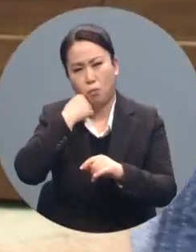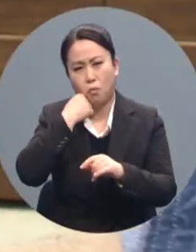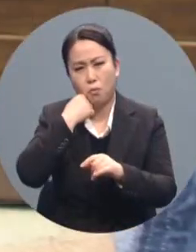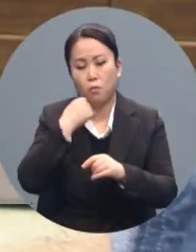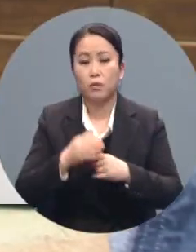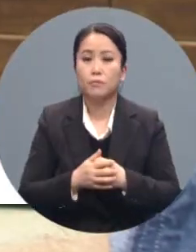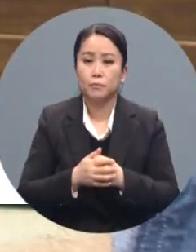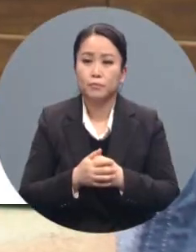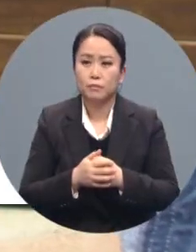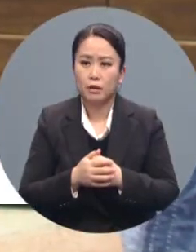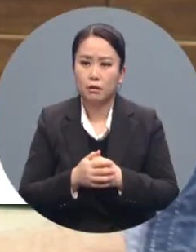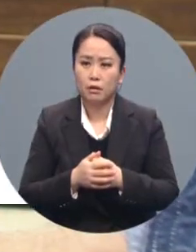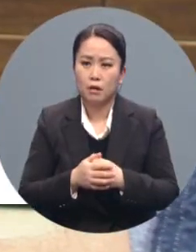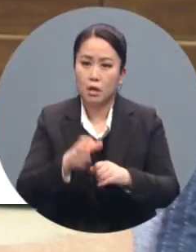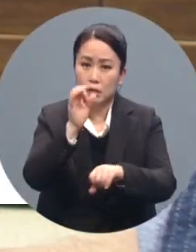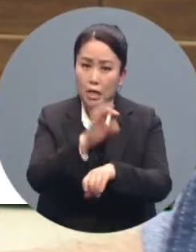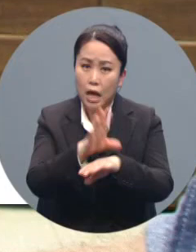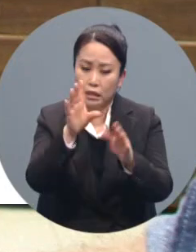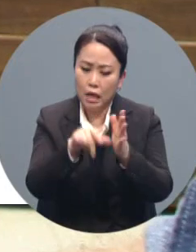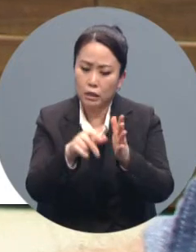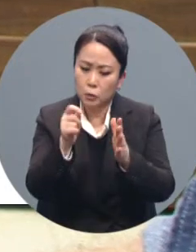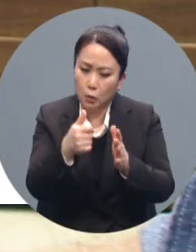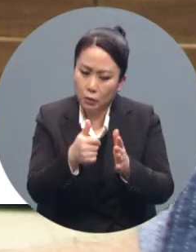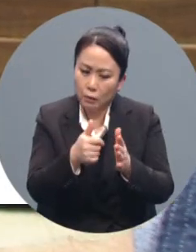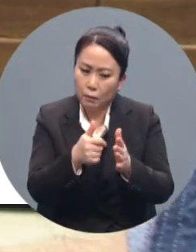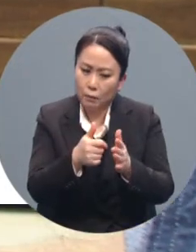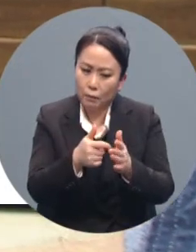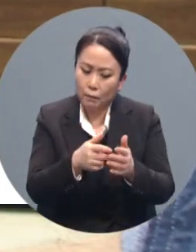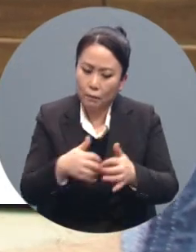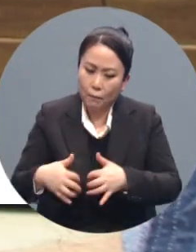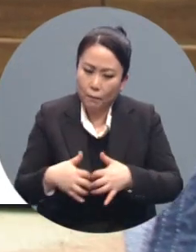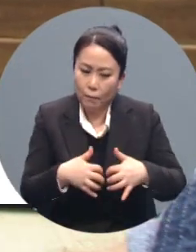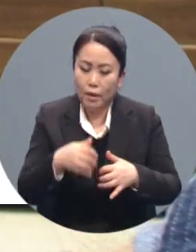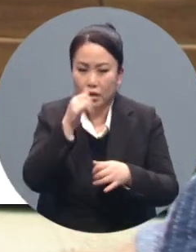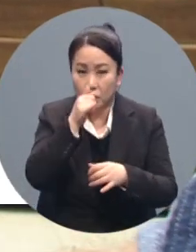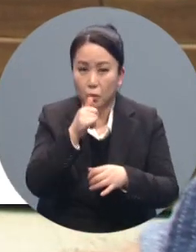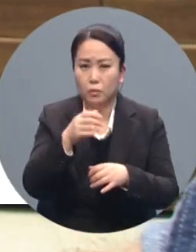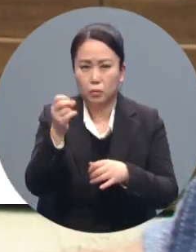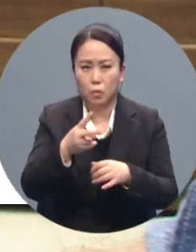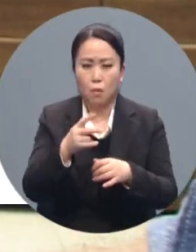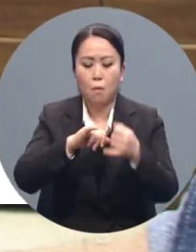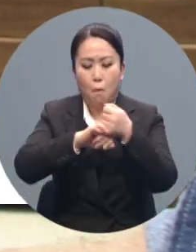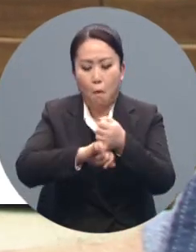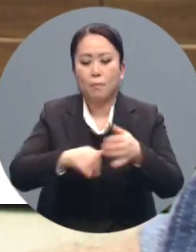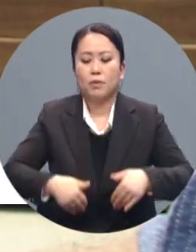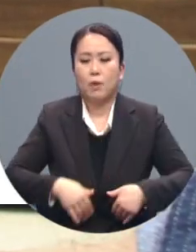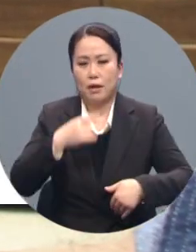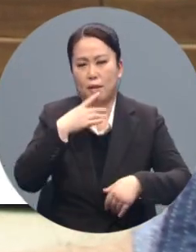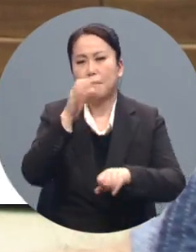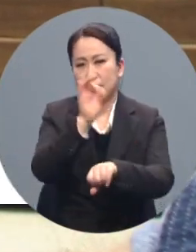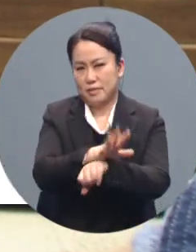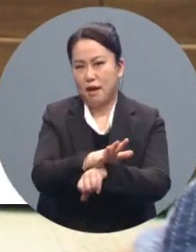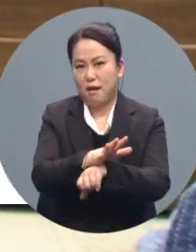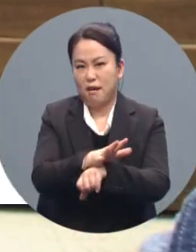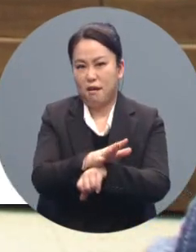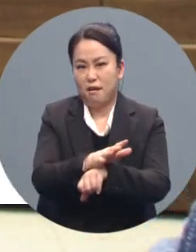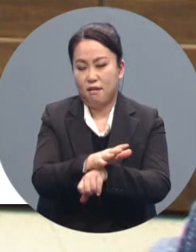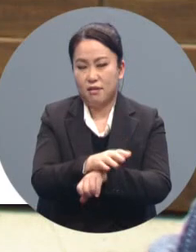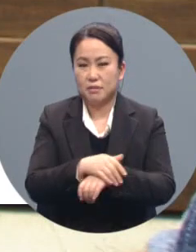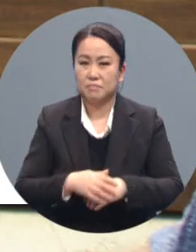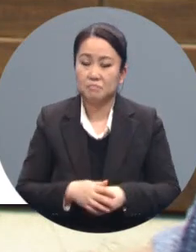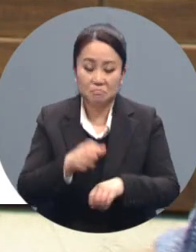조금 자제하죠. 아무래도 그리고 이제 살 것만 사가지고 가고 이렇게 뭐 많은